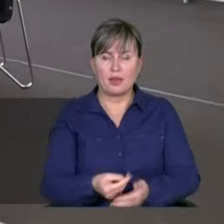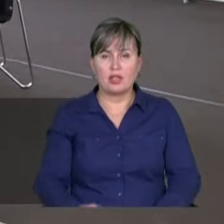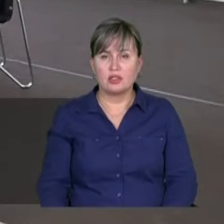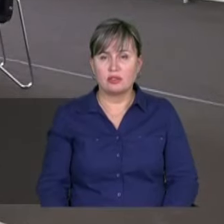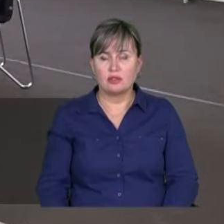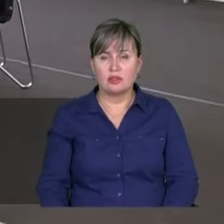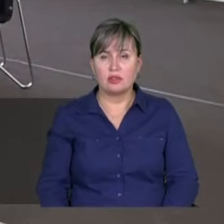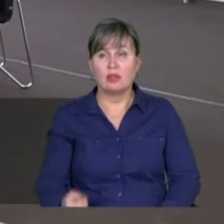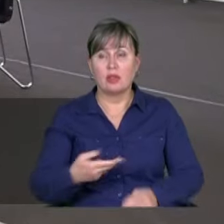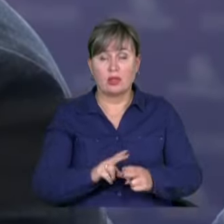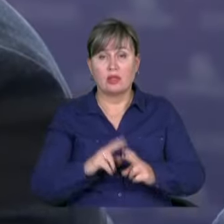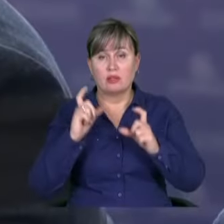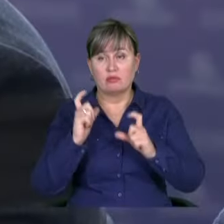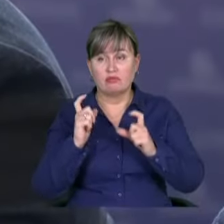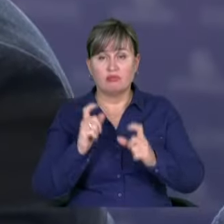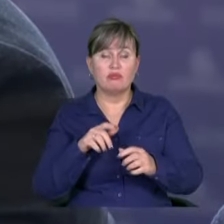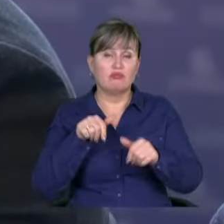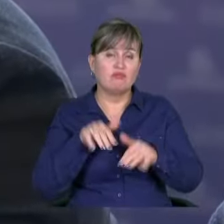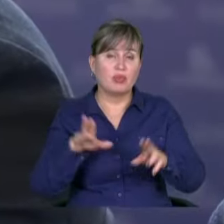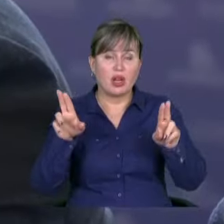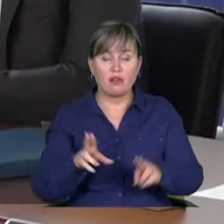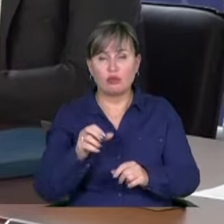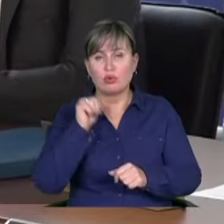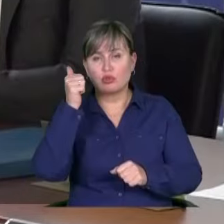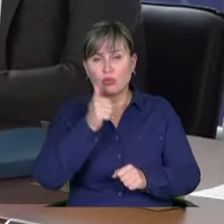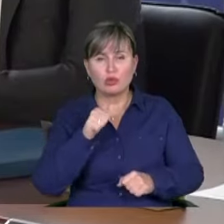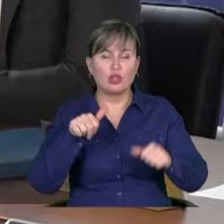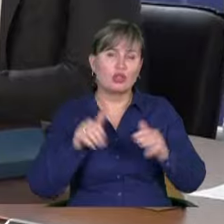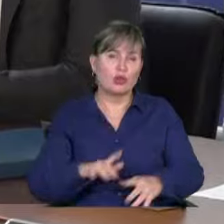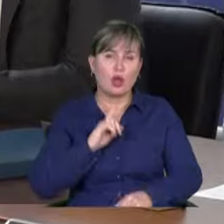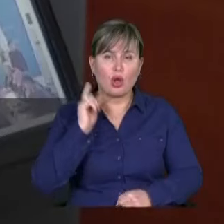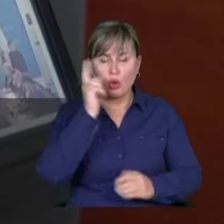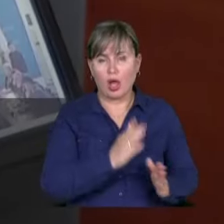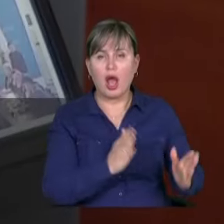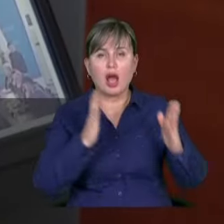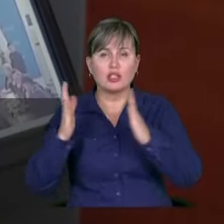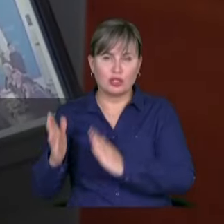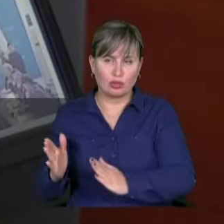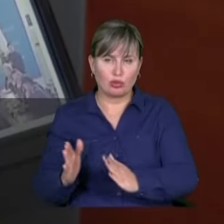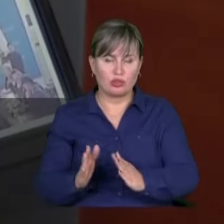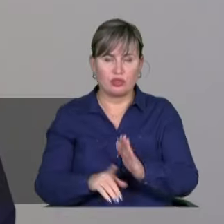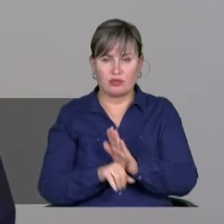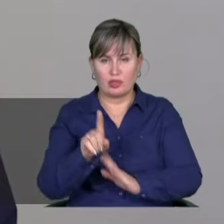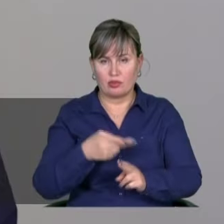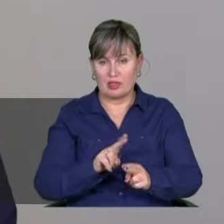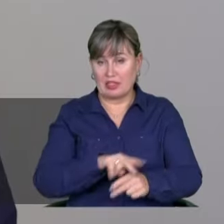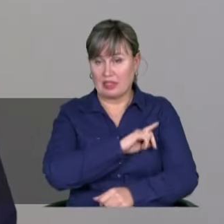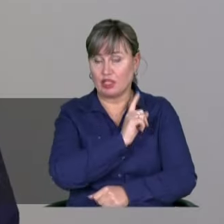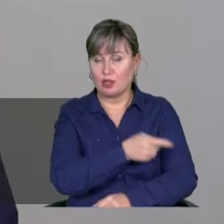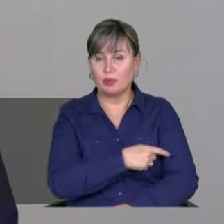новые правила грузоперевозок приняли еще в прошлом году. Однако тогда было решено на год отсрочить их вступление в силу.